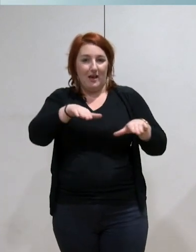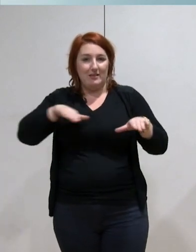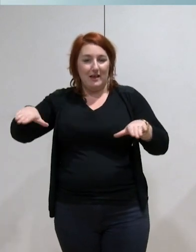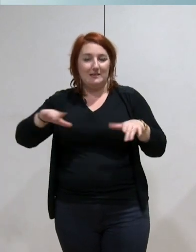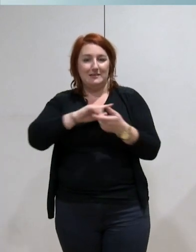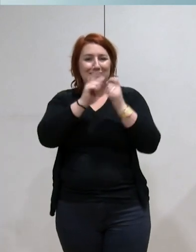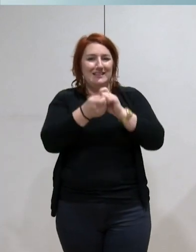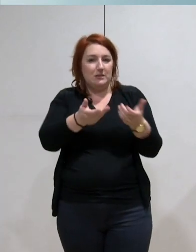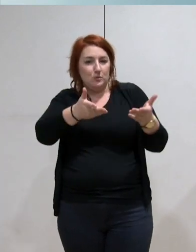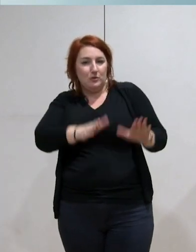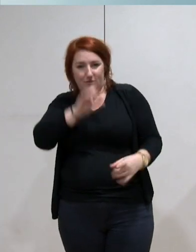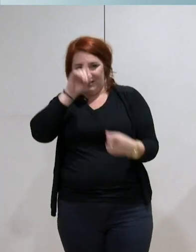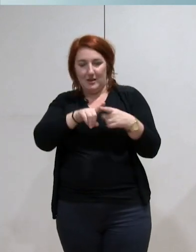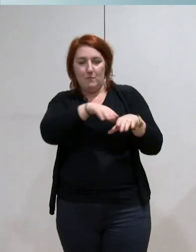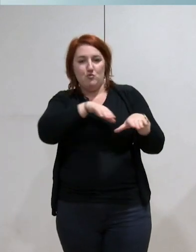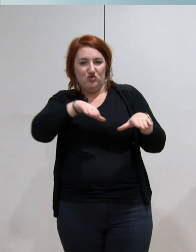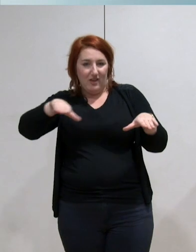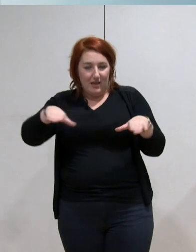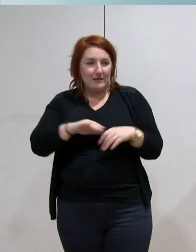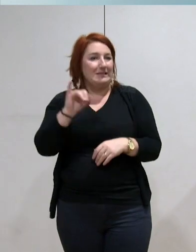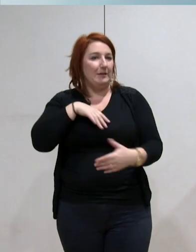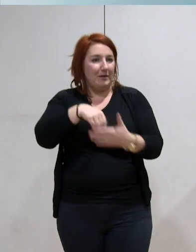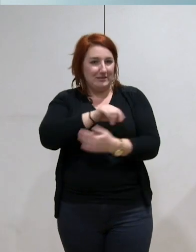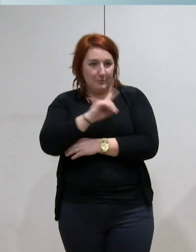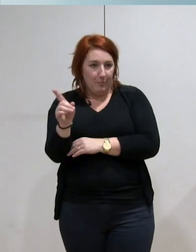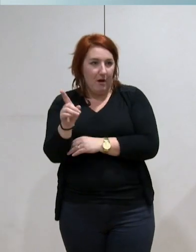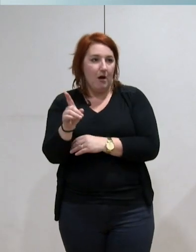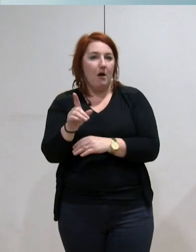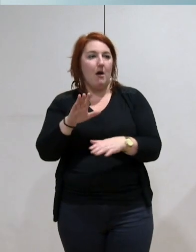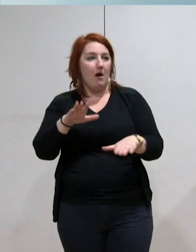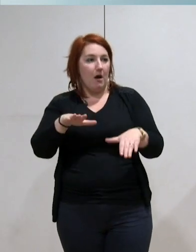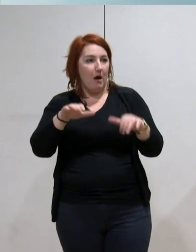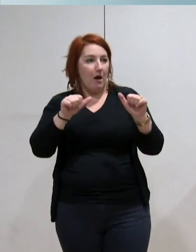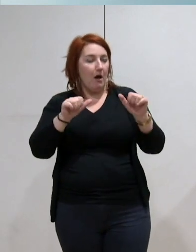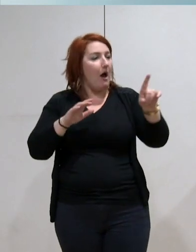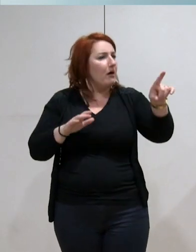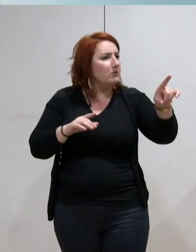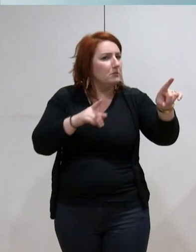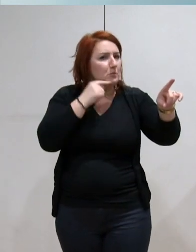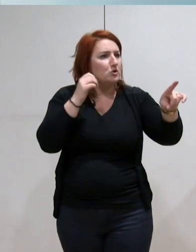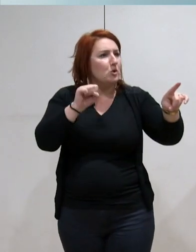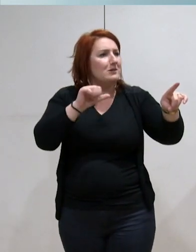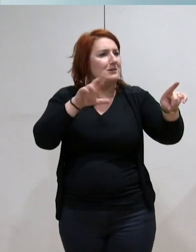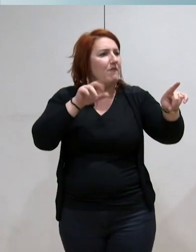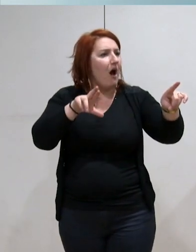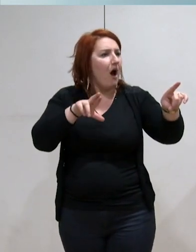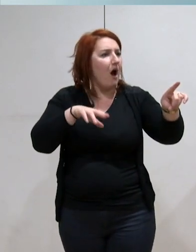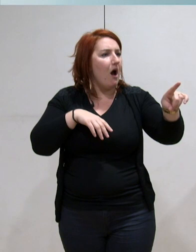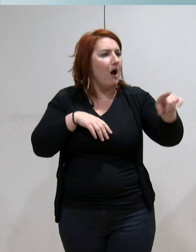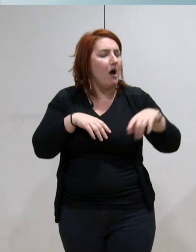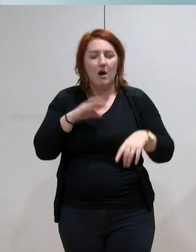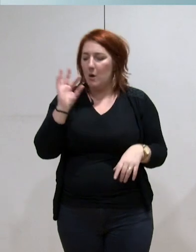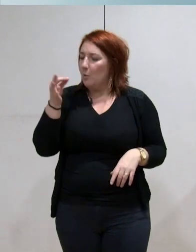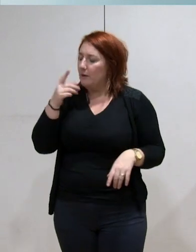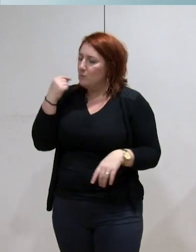décisions modificatives sur les budgets annexes qui ne prend pas part au vote qui s' ah Monsieur safare